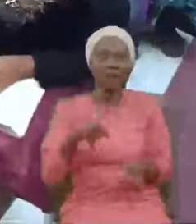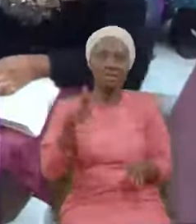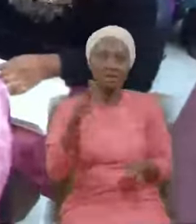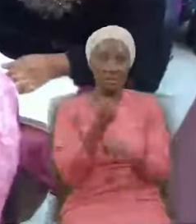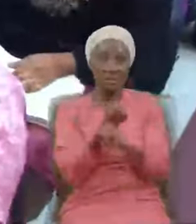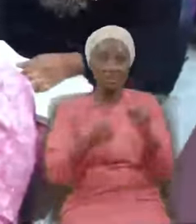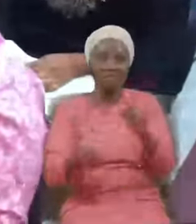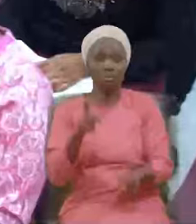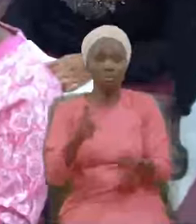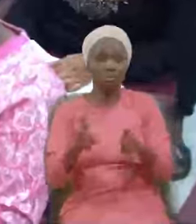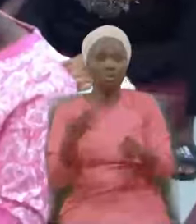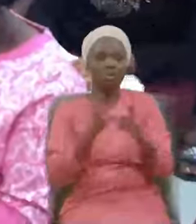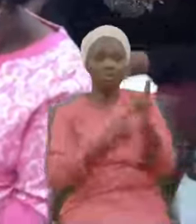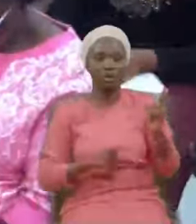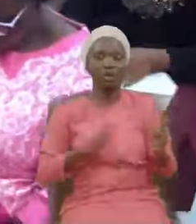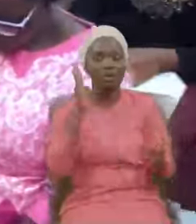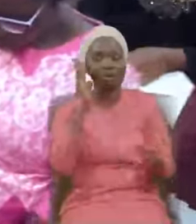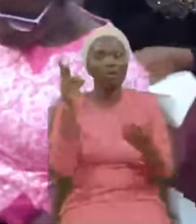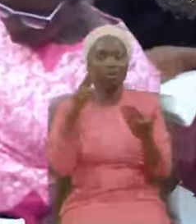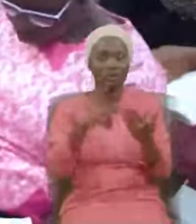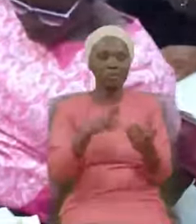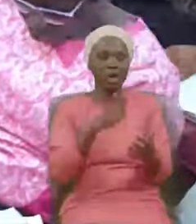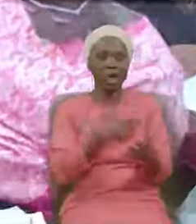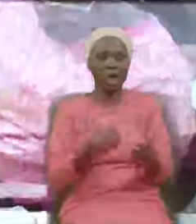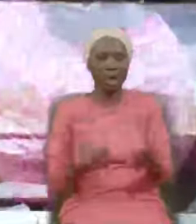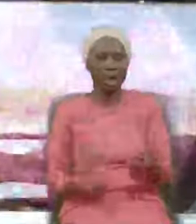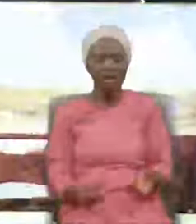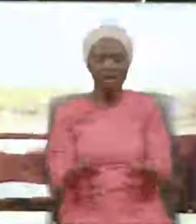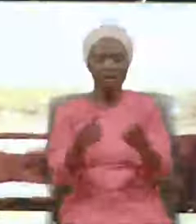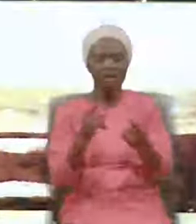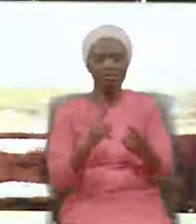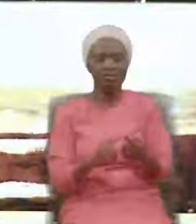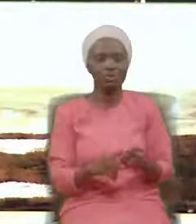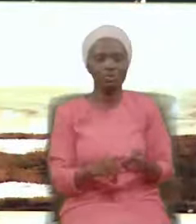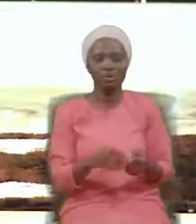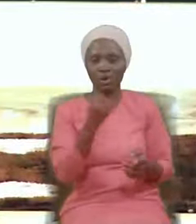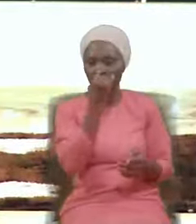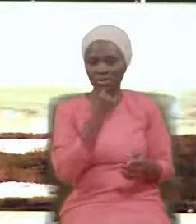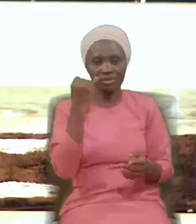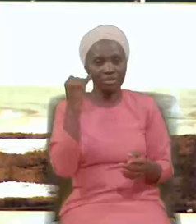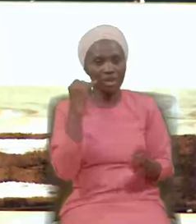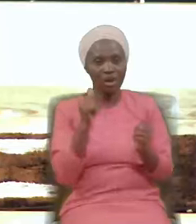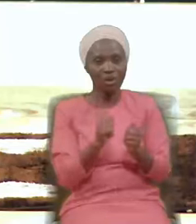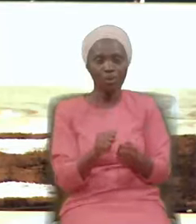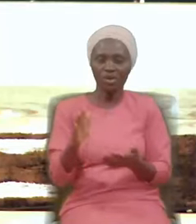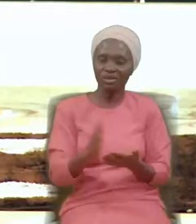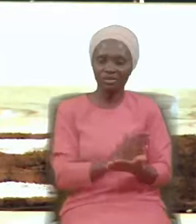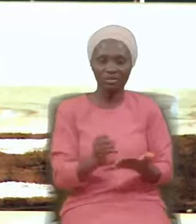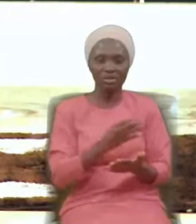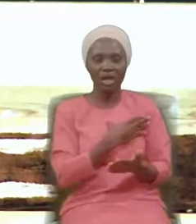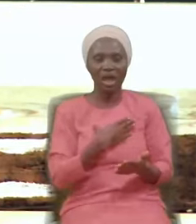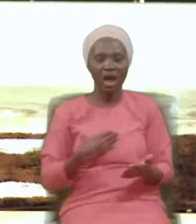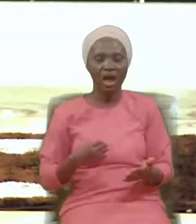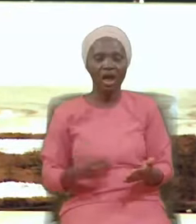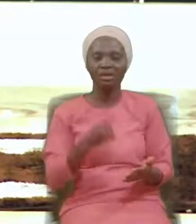Les rachetés de l'Éternel retourneront, ils iront à Sion avec chant de triomphe,